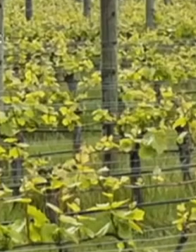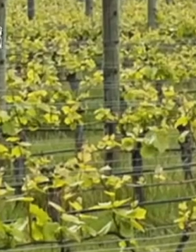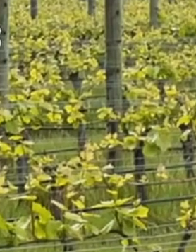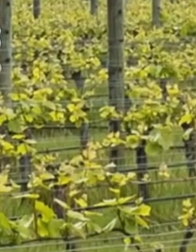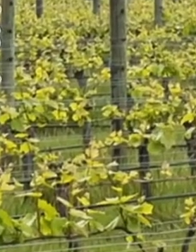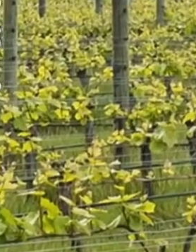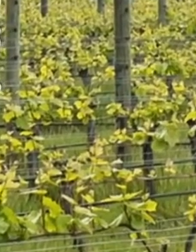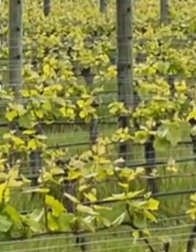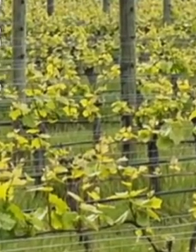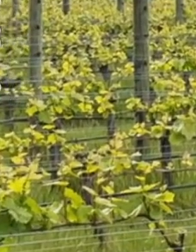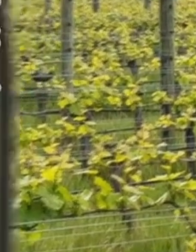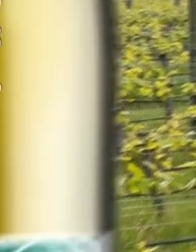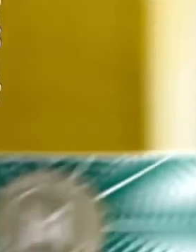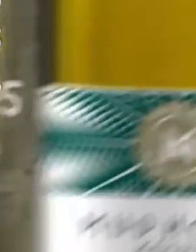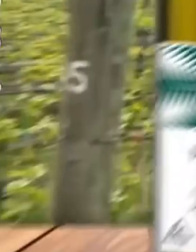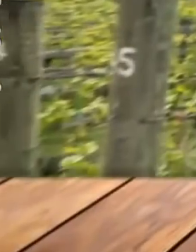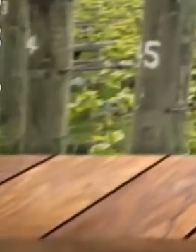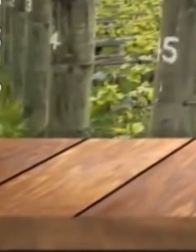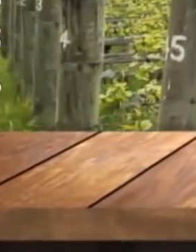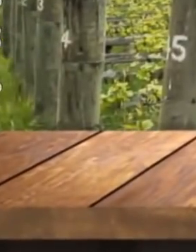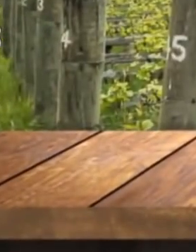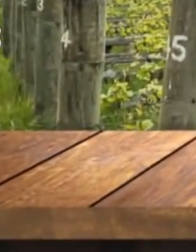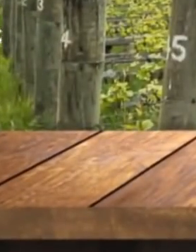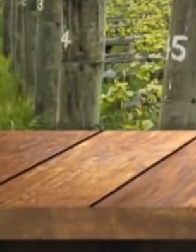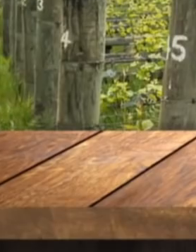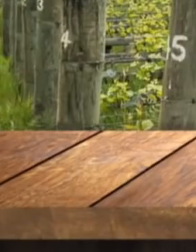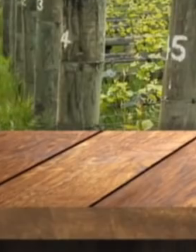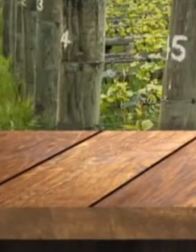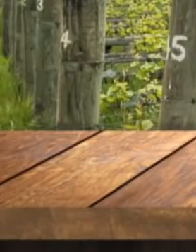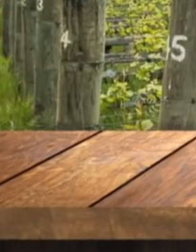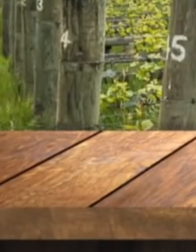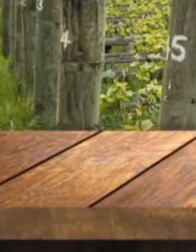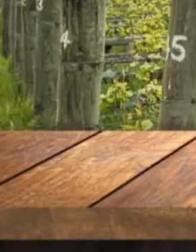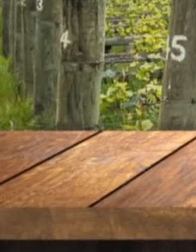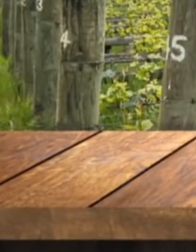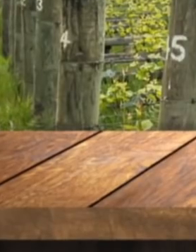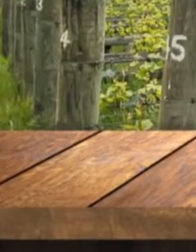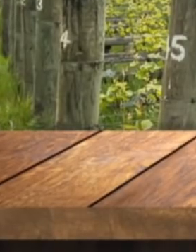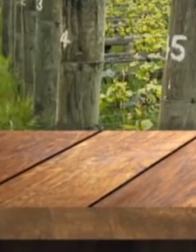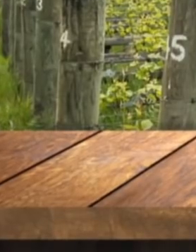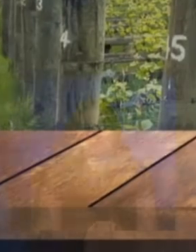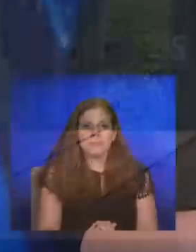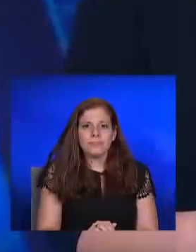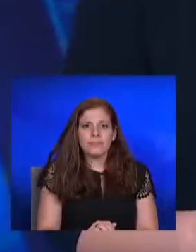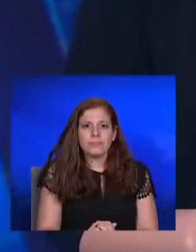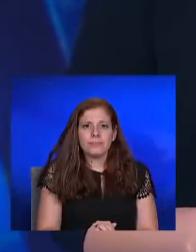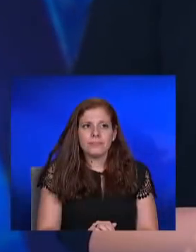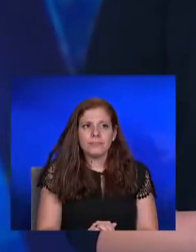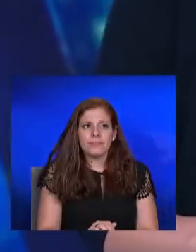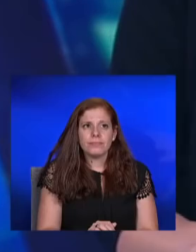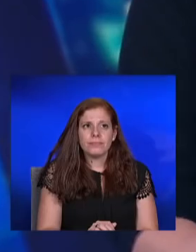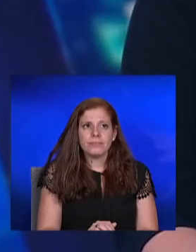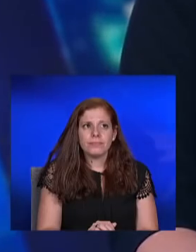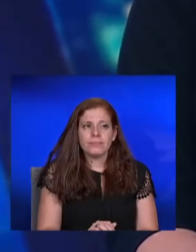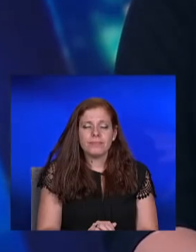כאבים. מדהאוס סוויניון בלאן הישר מניו זילנד. מדהאוס. זהו,